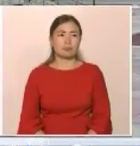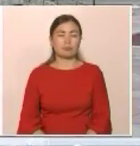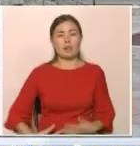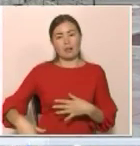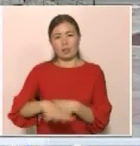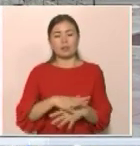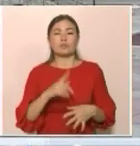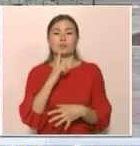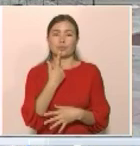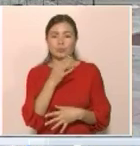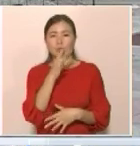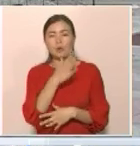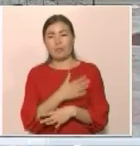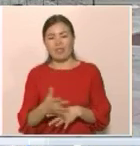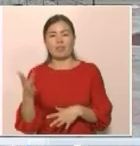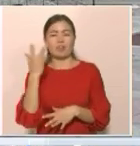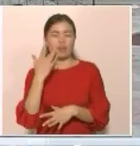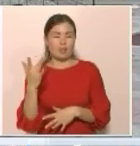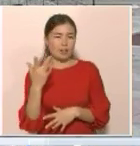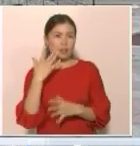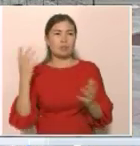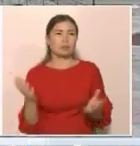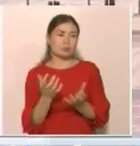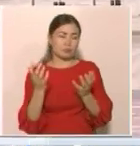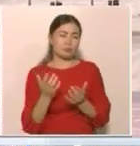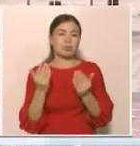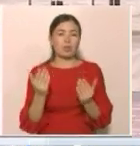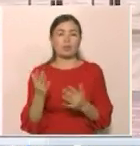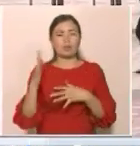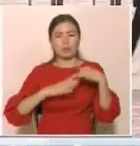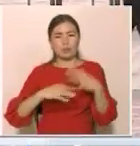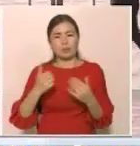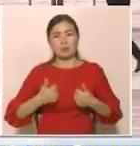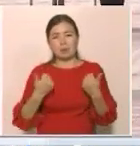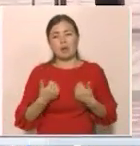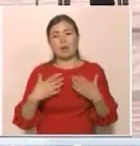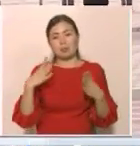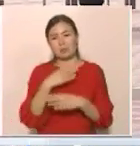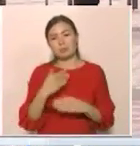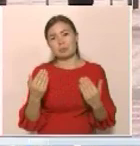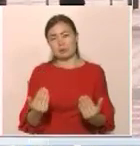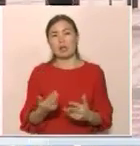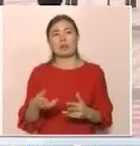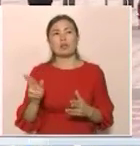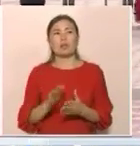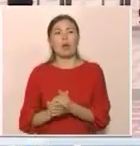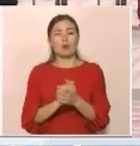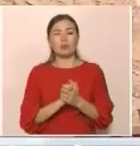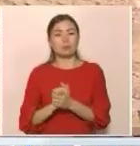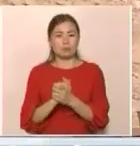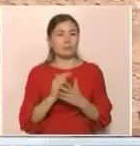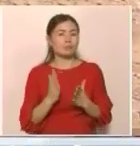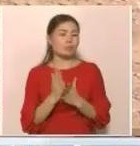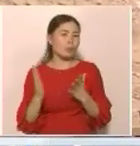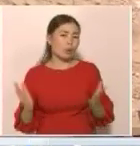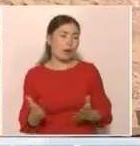Елimiz қиын қыстау кезде қашанда бір жағадан бас, бір жеңнен қол шығара білген. Дәл қазір де ұлт болып ұйысып, ауыз біршілік көрсететін